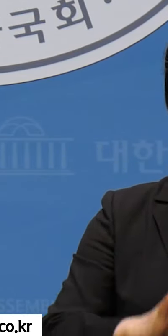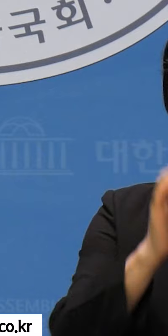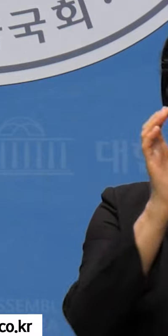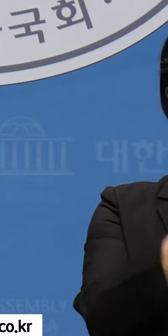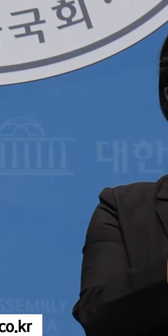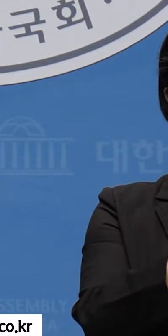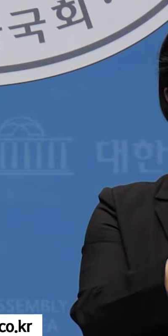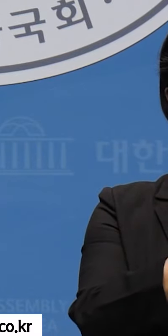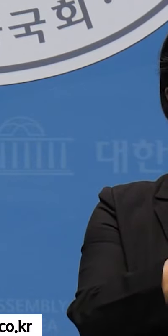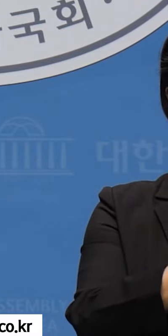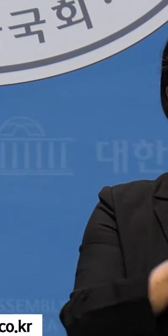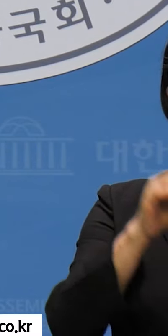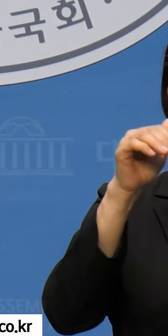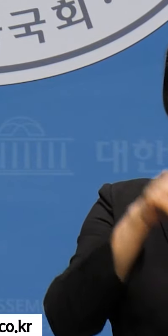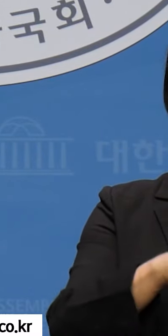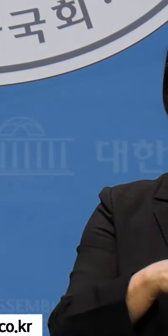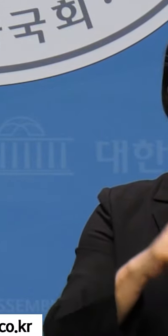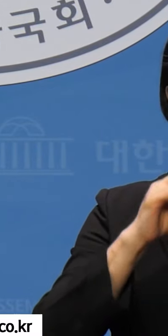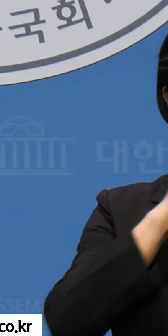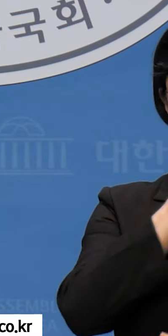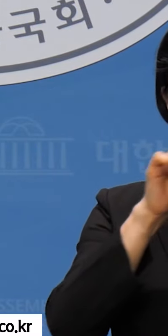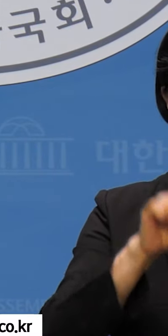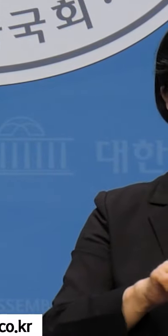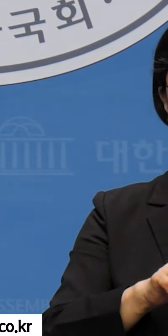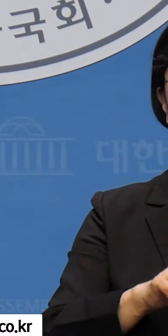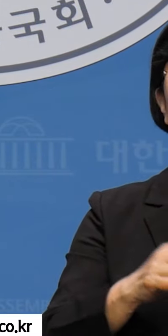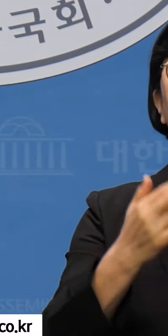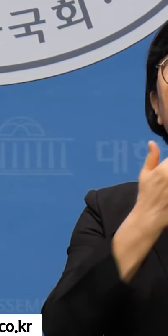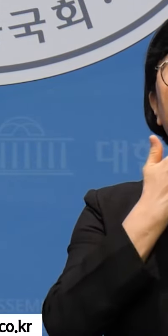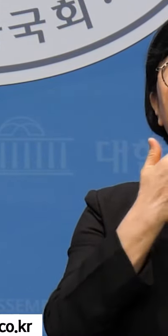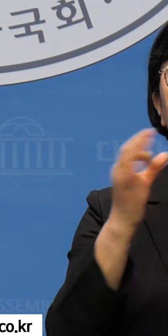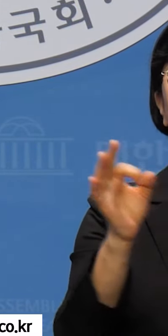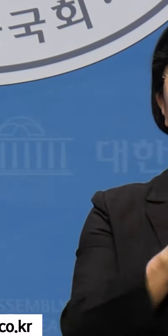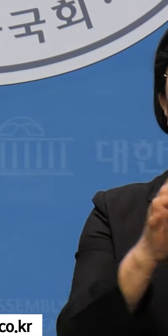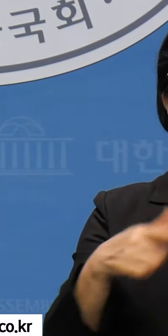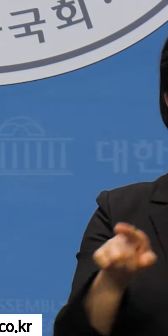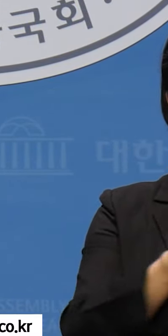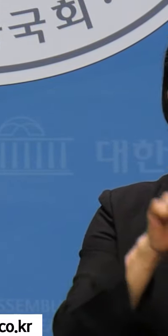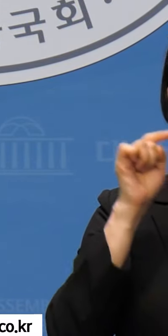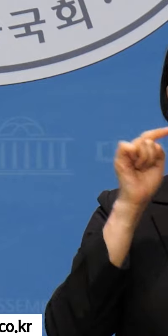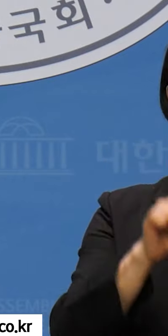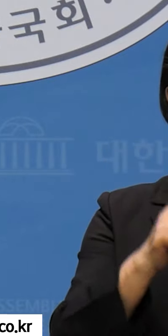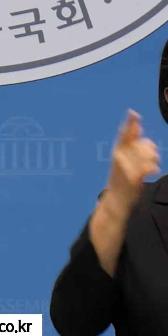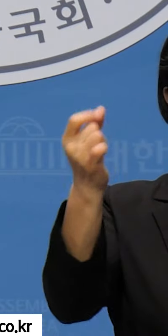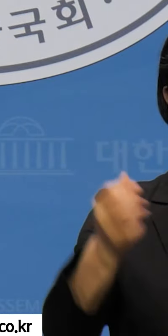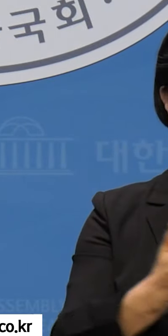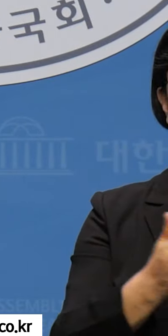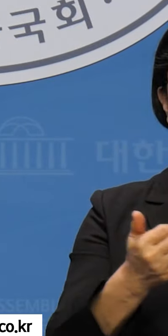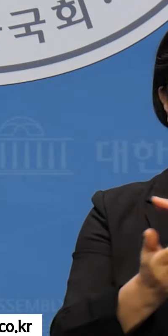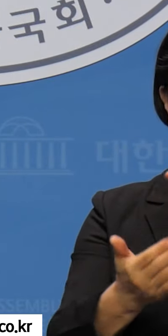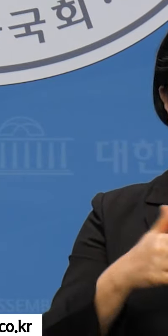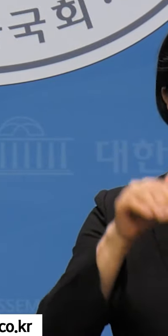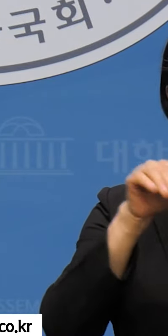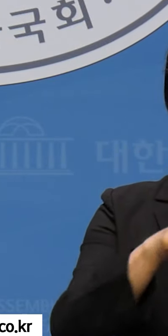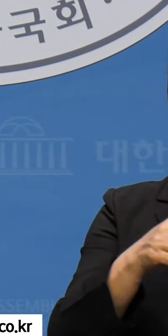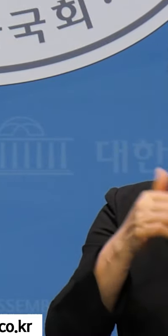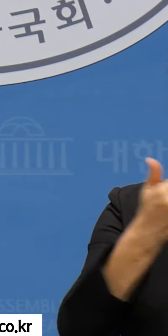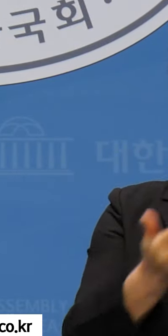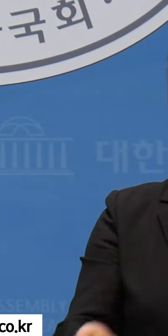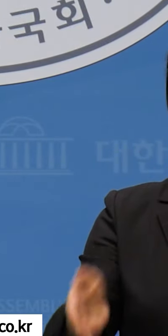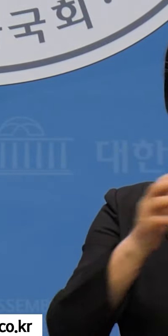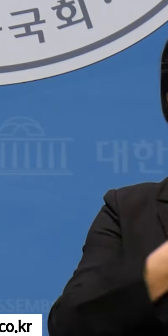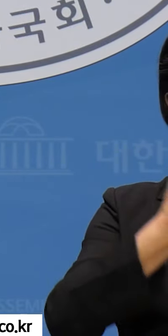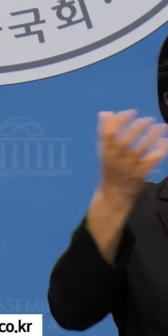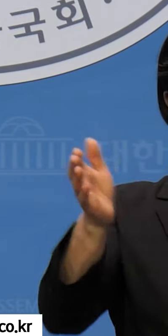누명이나 부정선거라는 의심을 받지 않기 위해서라도 명령하십시오. 사전선거 투표함을